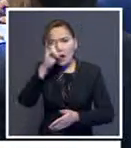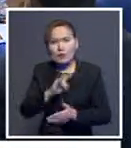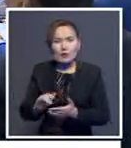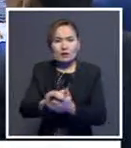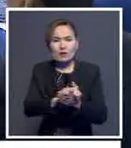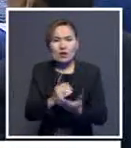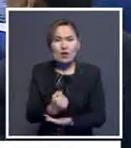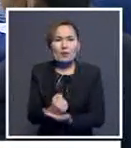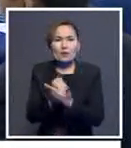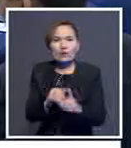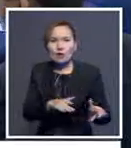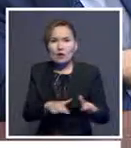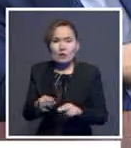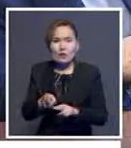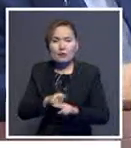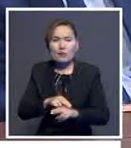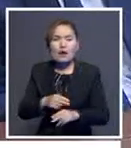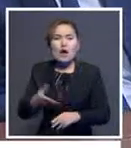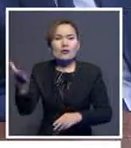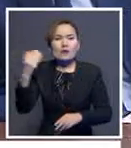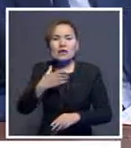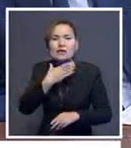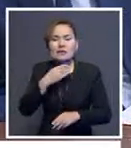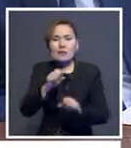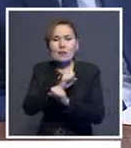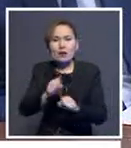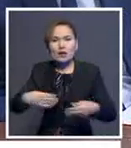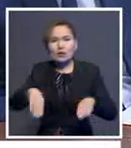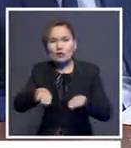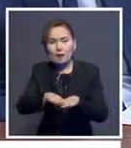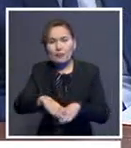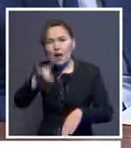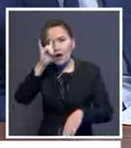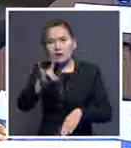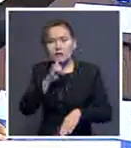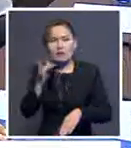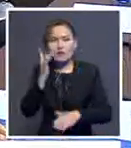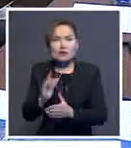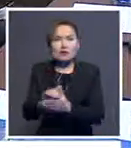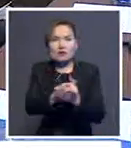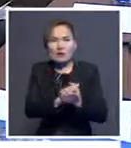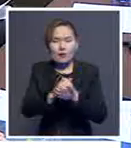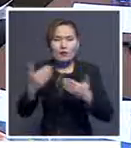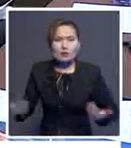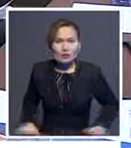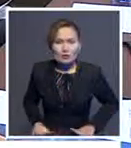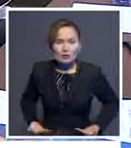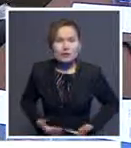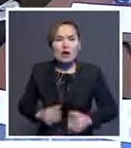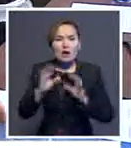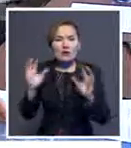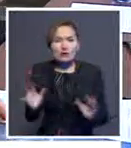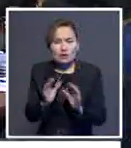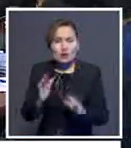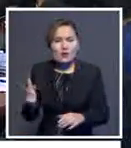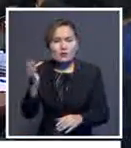бейбітшілікті қолдау миссиясы жолында жаппай қырып-жою мен ядролық қарудан бас тартуы, сыртқы саясаттағы бітімгершілік рөлі